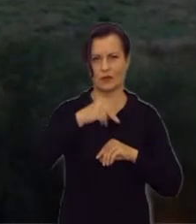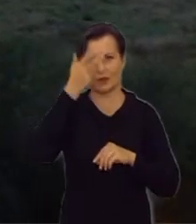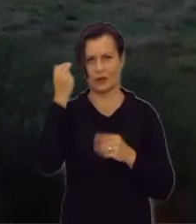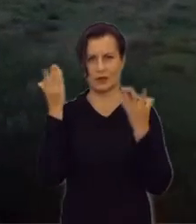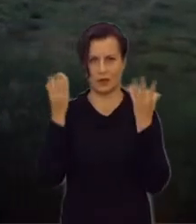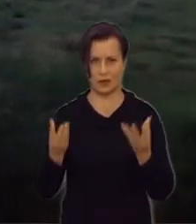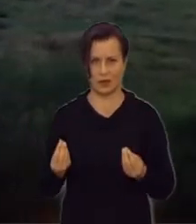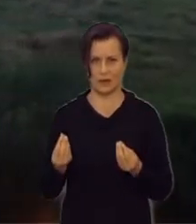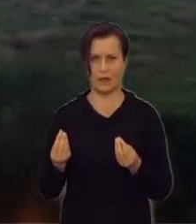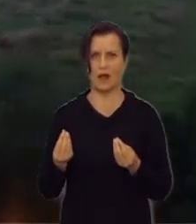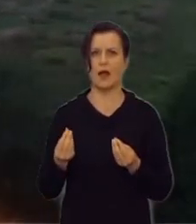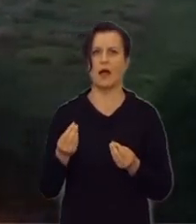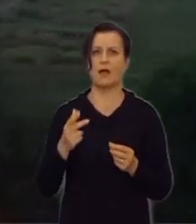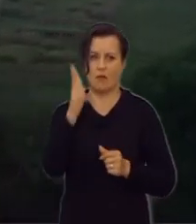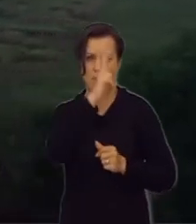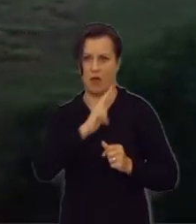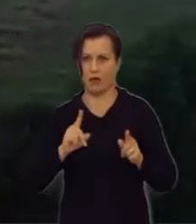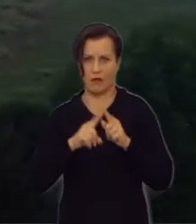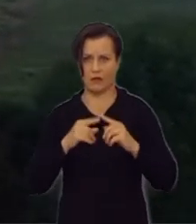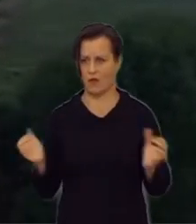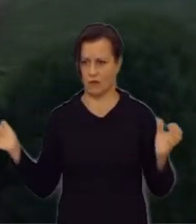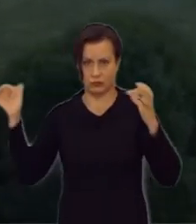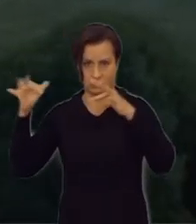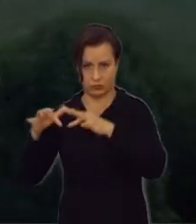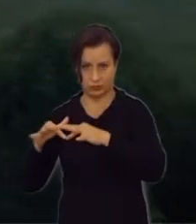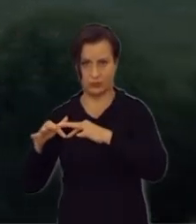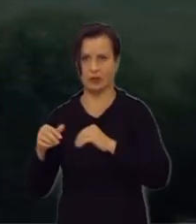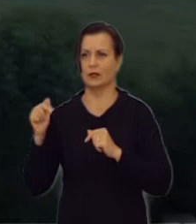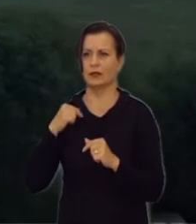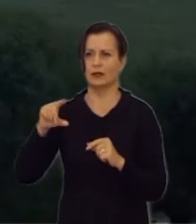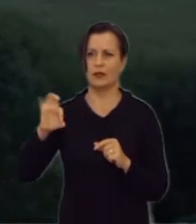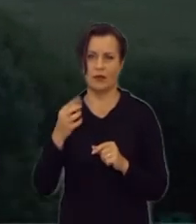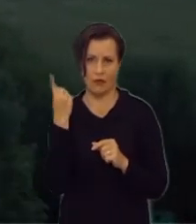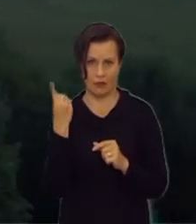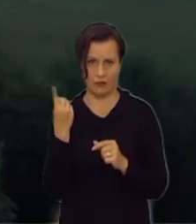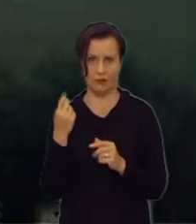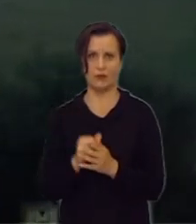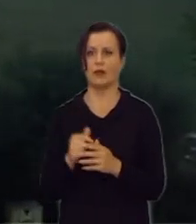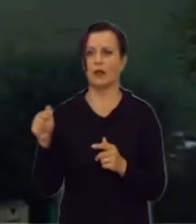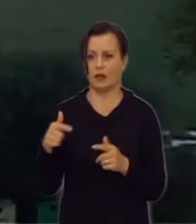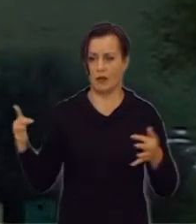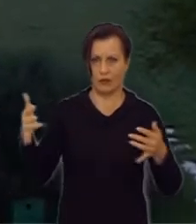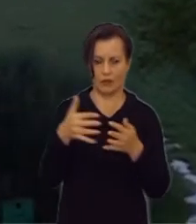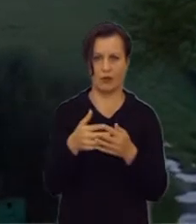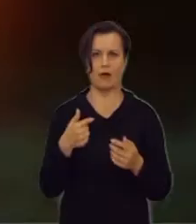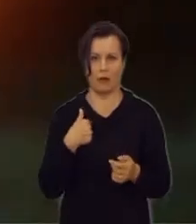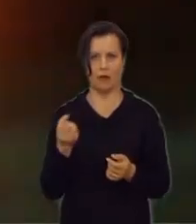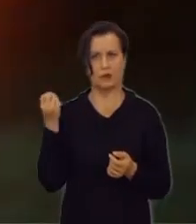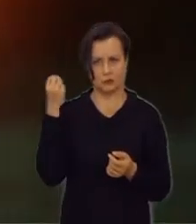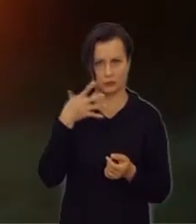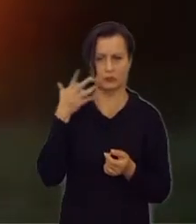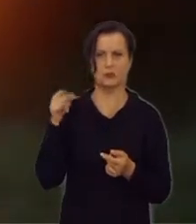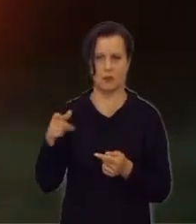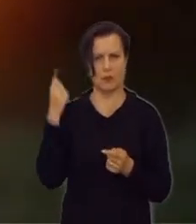pirmą kartą mes tokį renginį darom ir vat, organizuojant aš jį supratau, kad vis tik tai yra prasminga